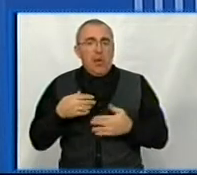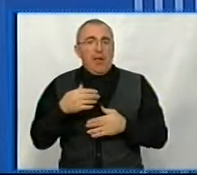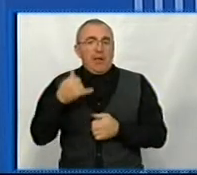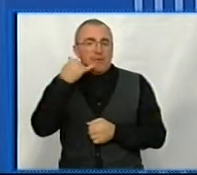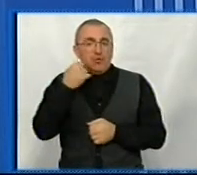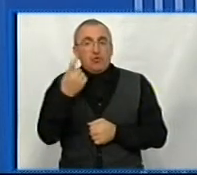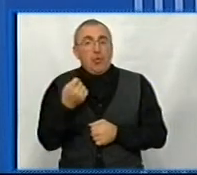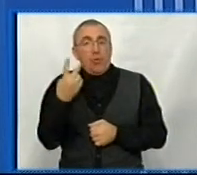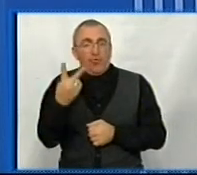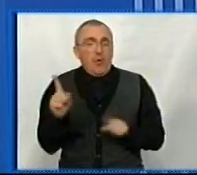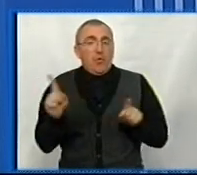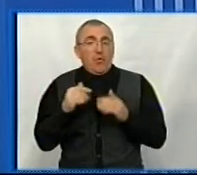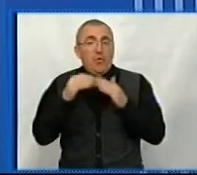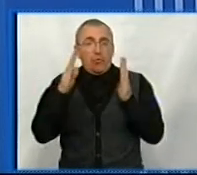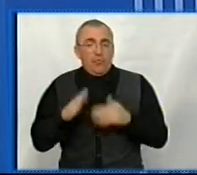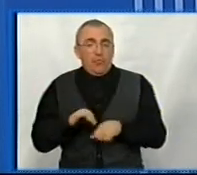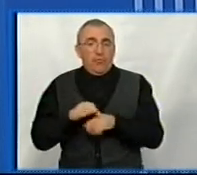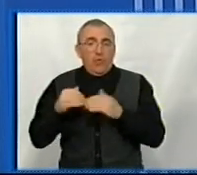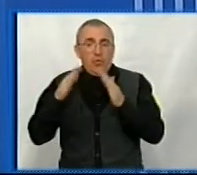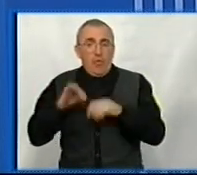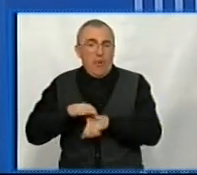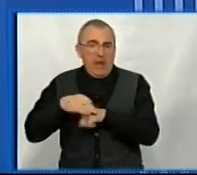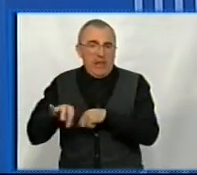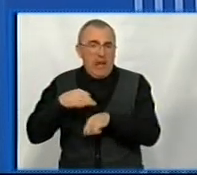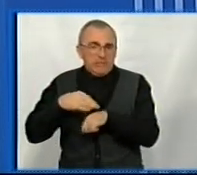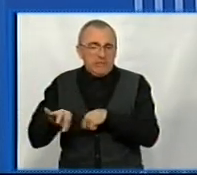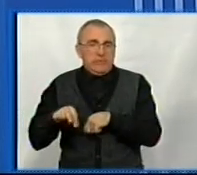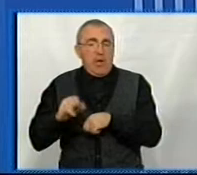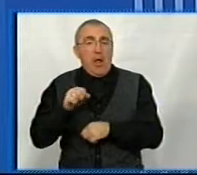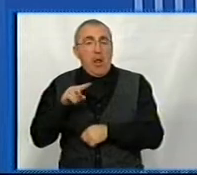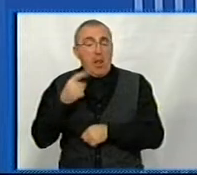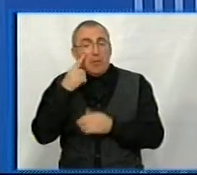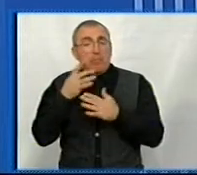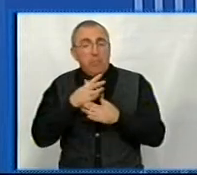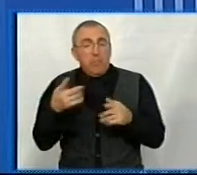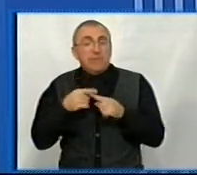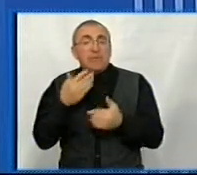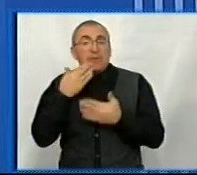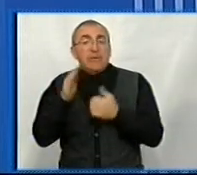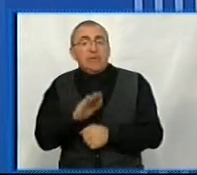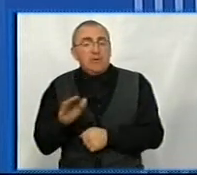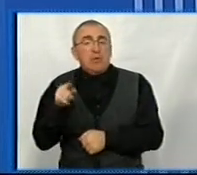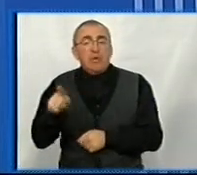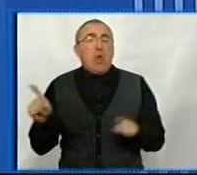102 про те, що вдома вчиняється домашнє насильство, але здебільшого це звернення дітей про те, що